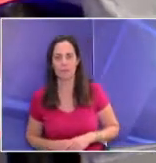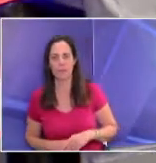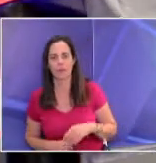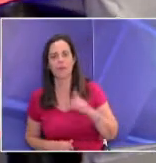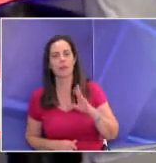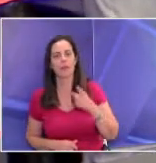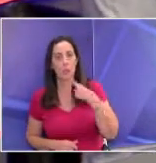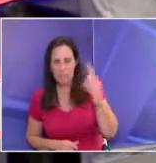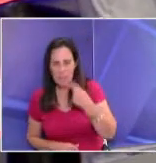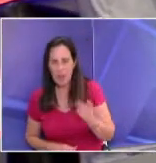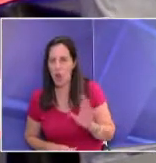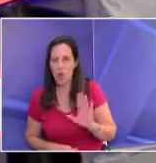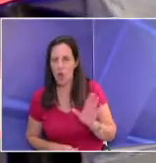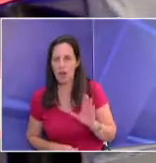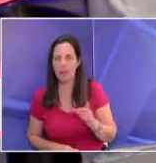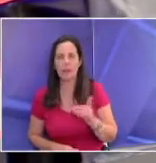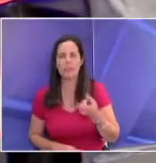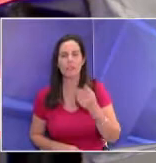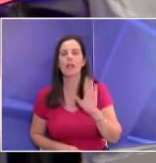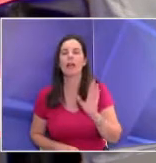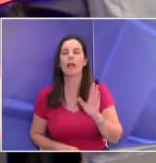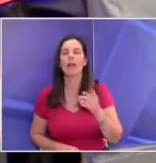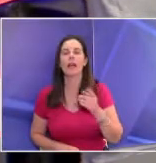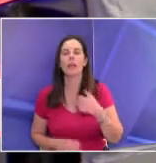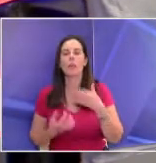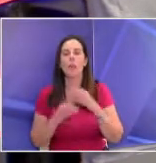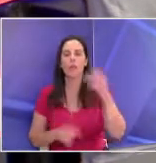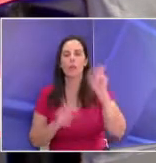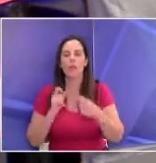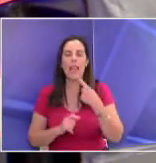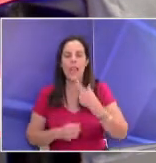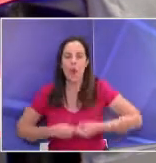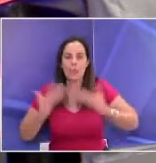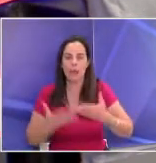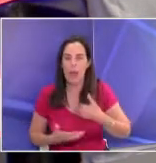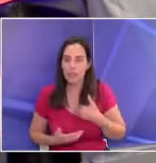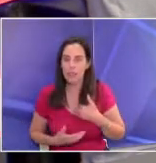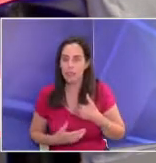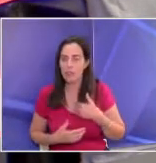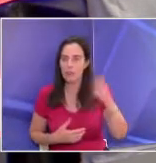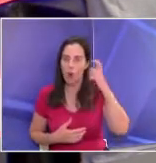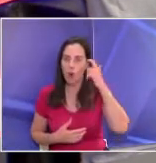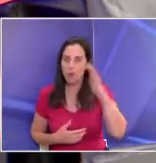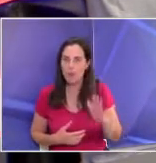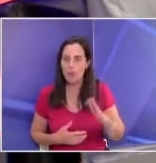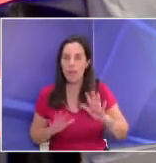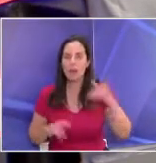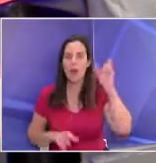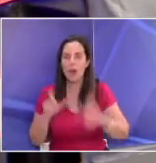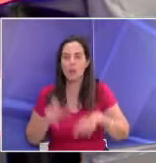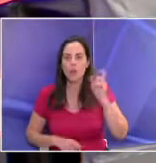אומר שזה פלילי ושזה מחוזן. לא, כאמירה, כאמירה, לא. כאמירה, מותר לאנשים להוציא כיתור. אני בכלל, באופן עקרוני, חושב שככל